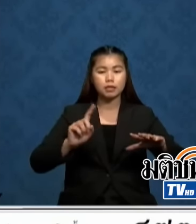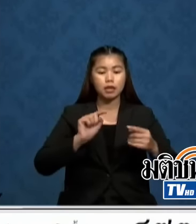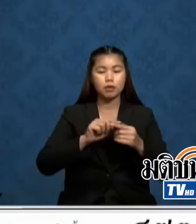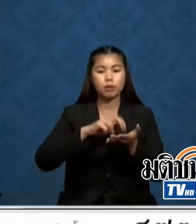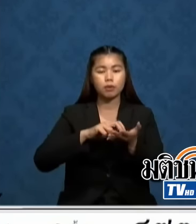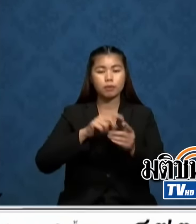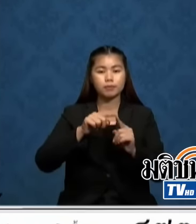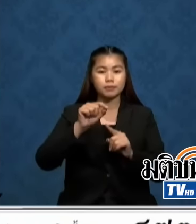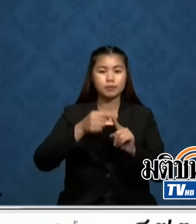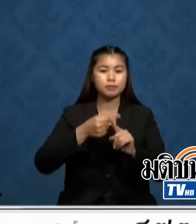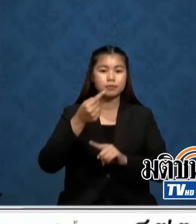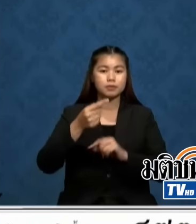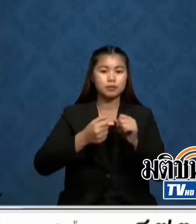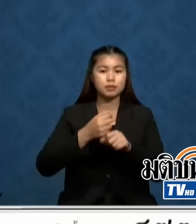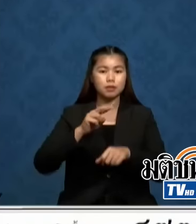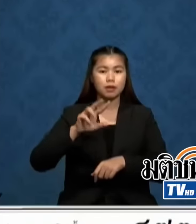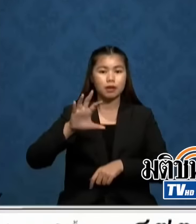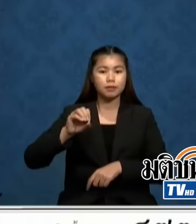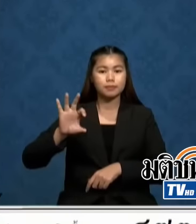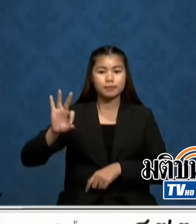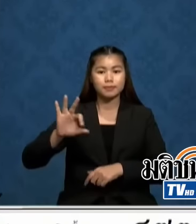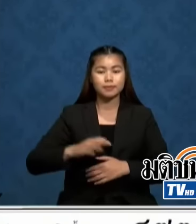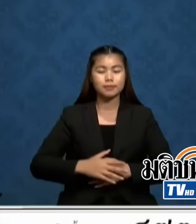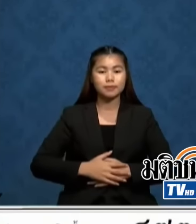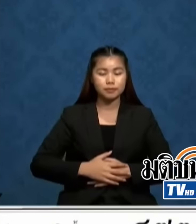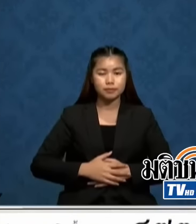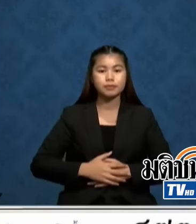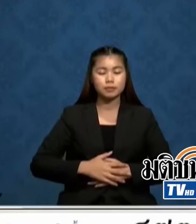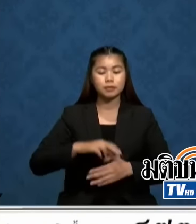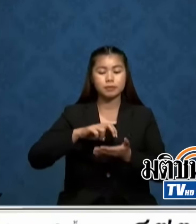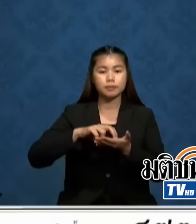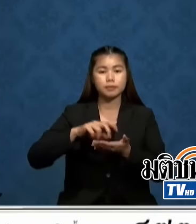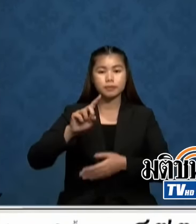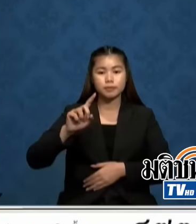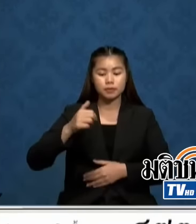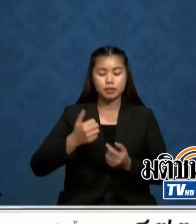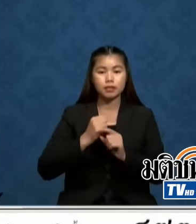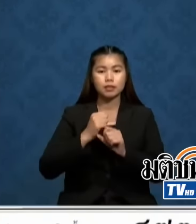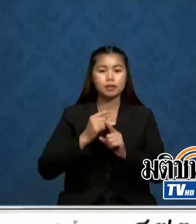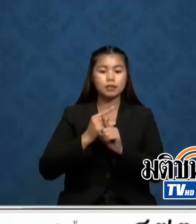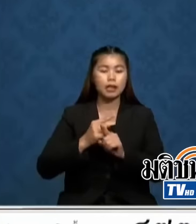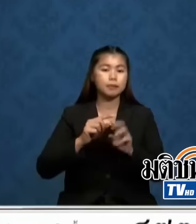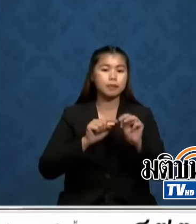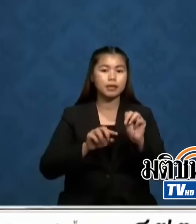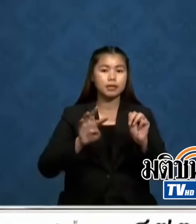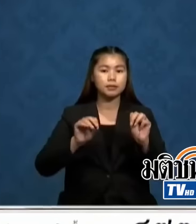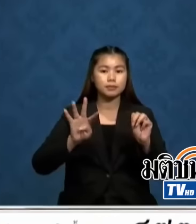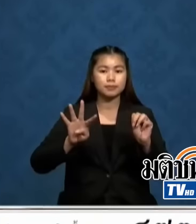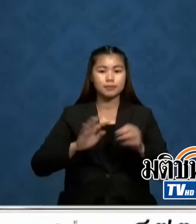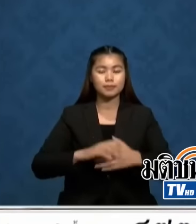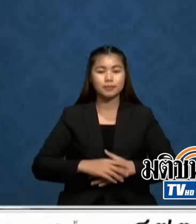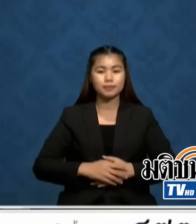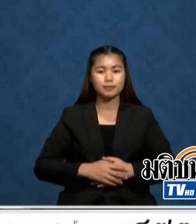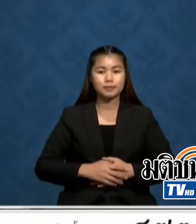มกราคม2559ออกโดยอาศัยอำนาจตามความในมาตรา 44